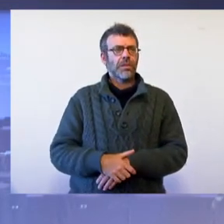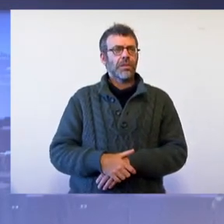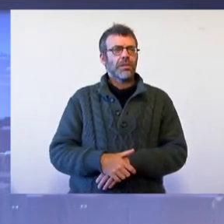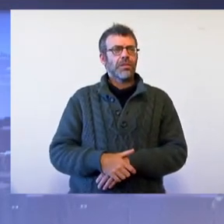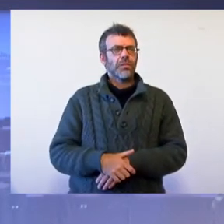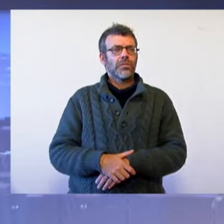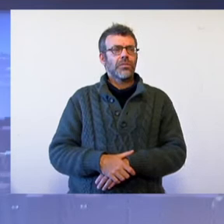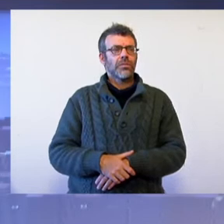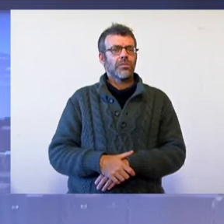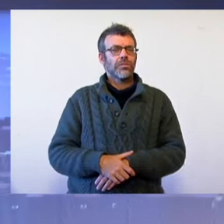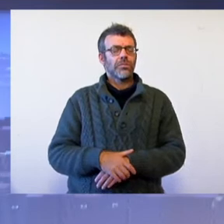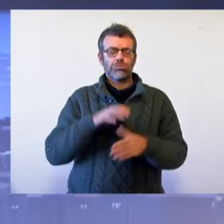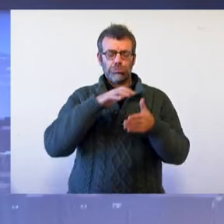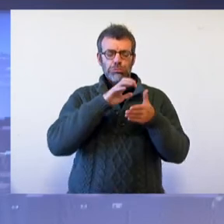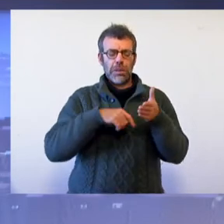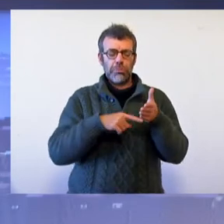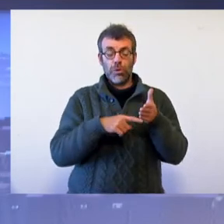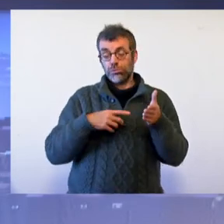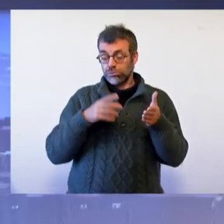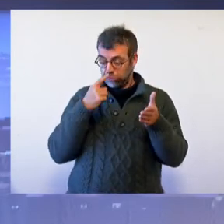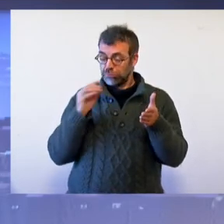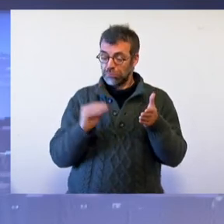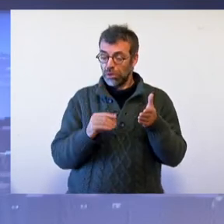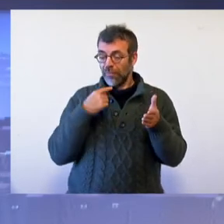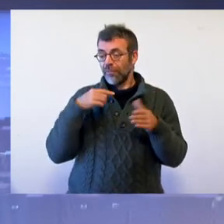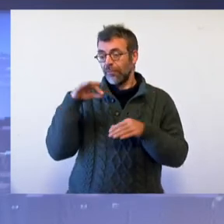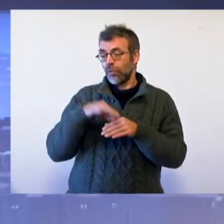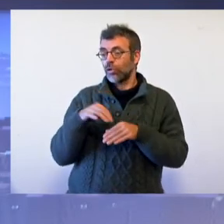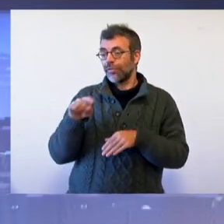Il y a écrit, ce rapport fait l'objet d'un vote.